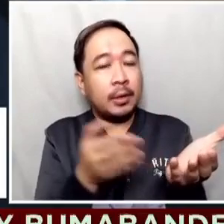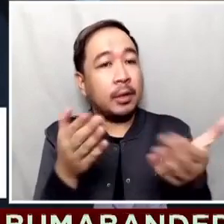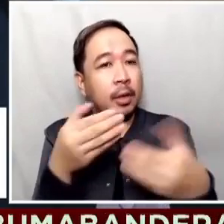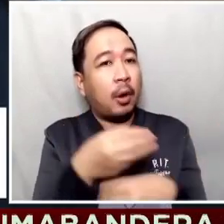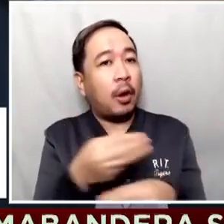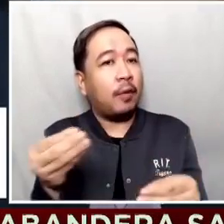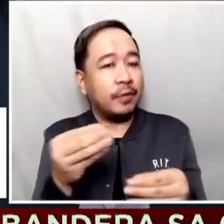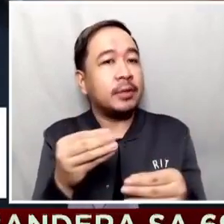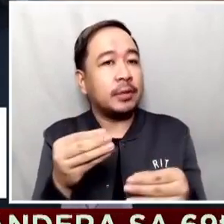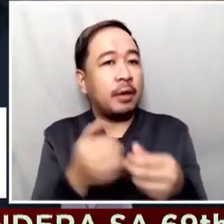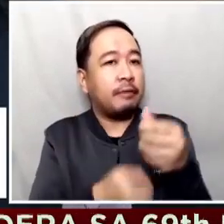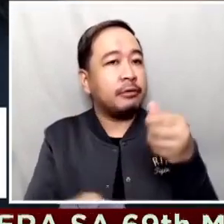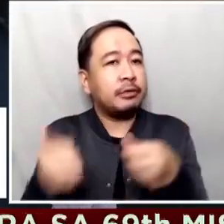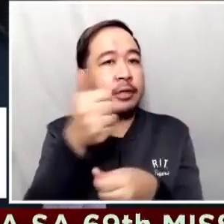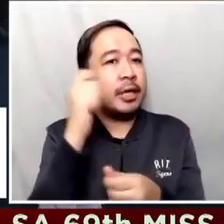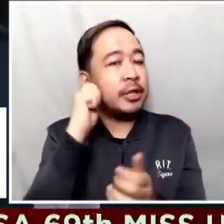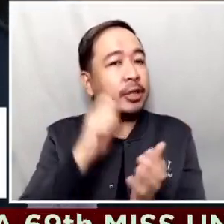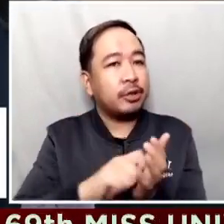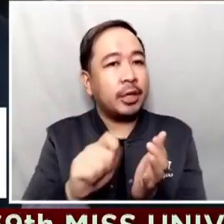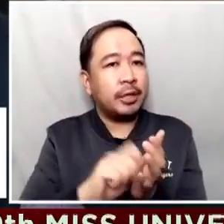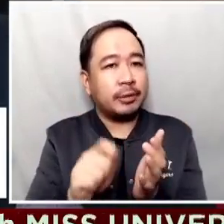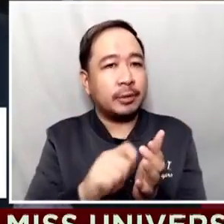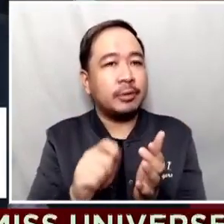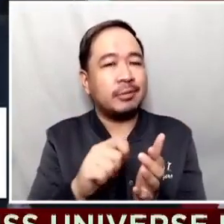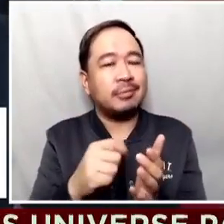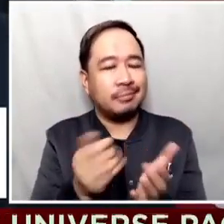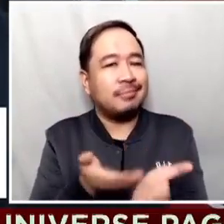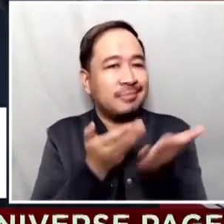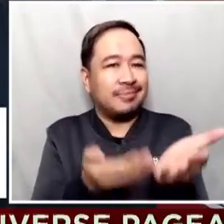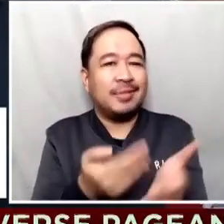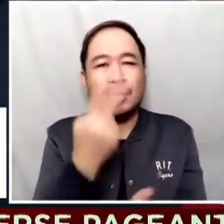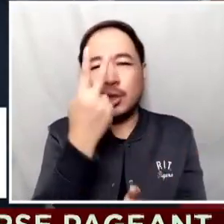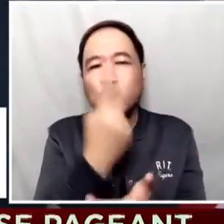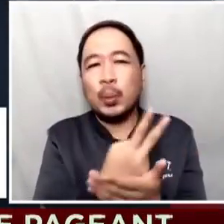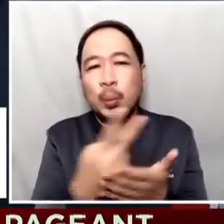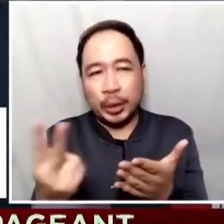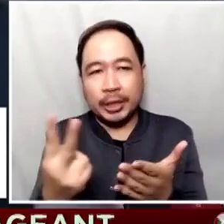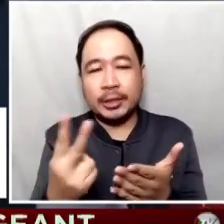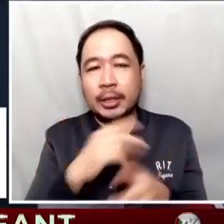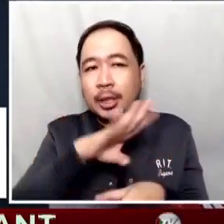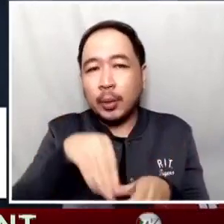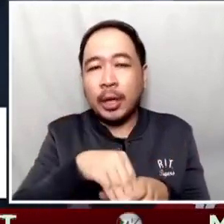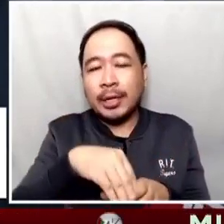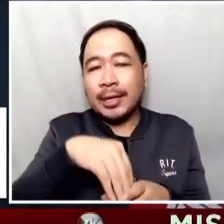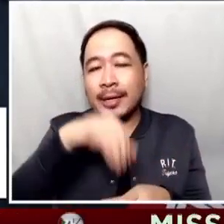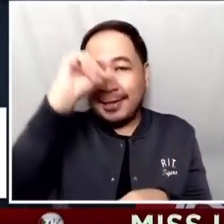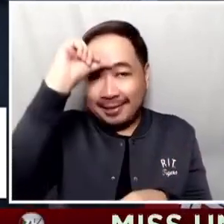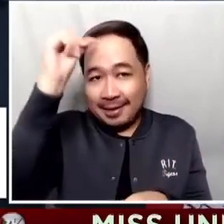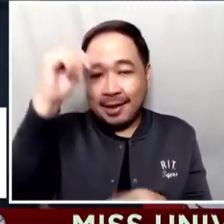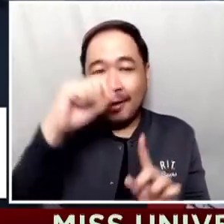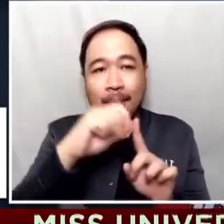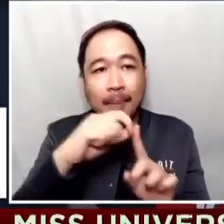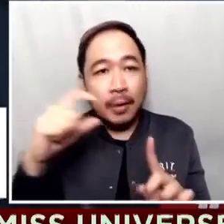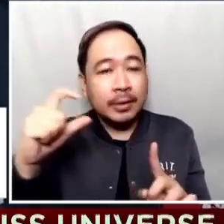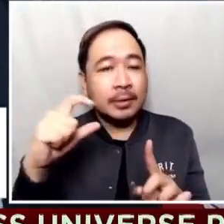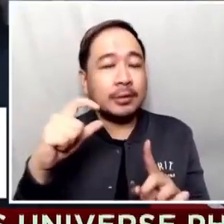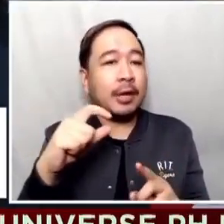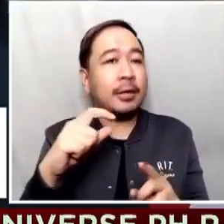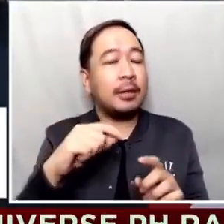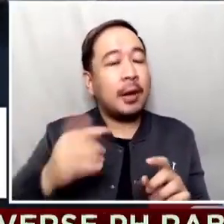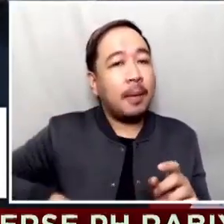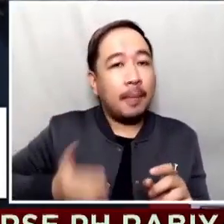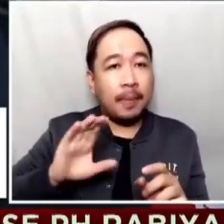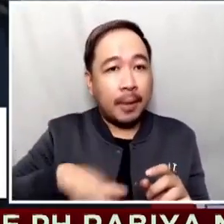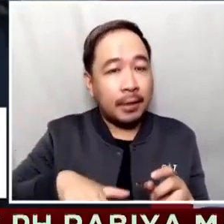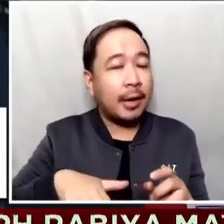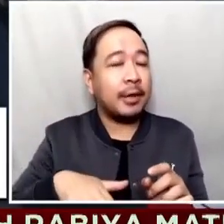Secretary for 2 weeks lang, 2 weeks. Kasama na yan sa India, Pakistan, Bangladesh, Nepal, Sri Lanka. Well,